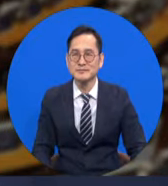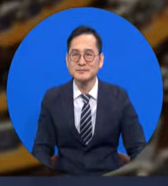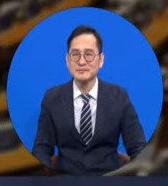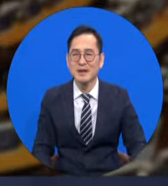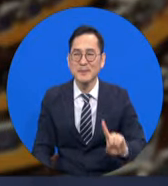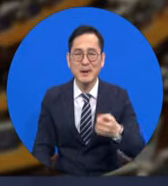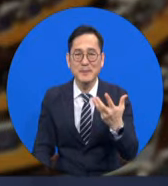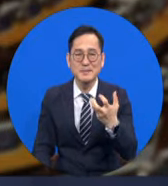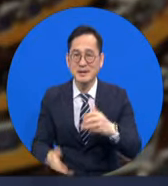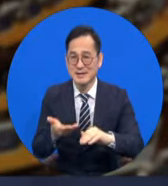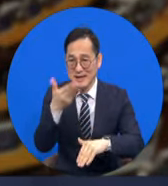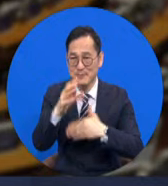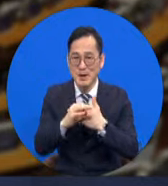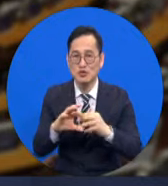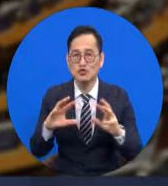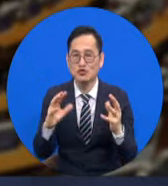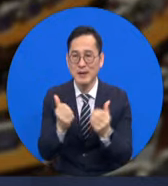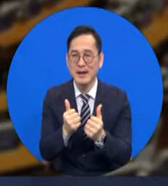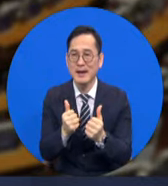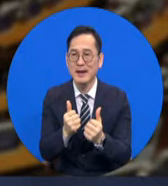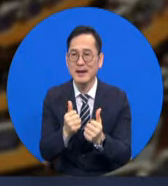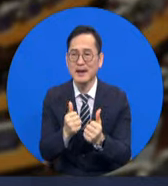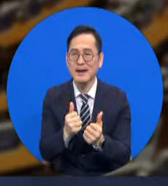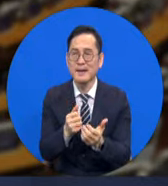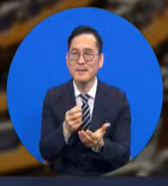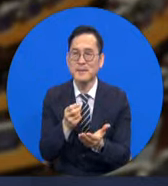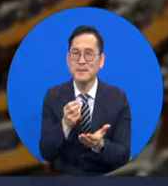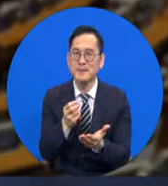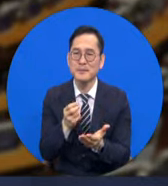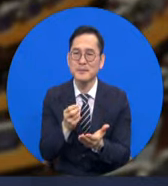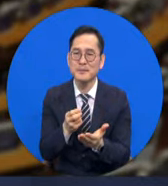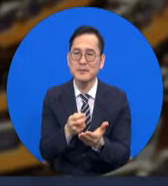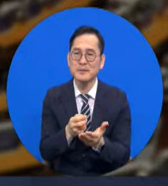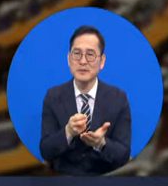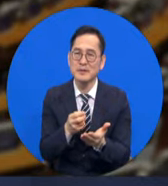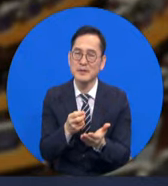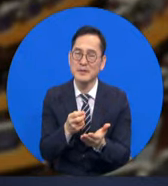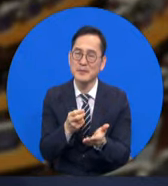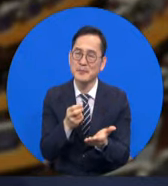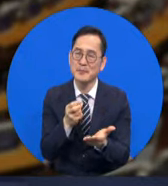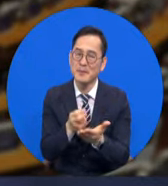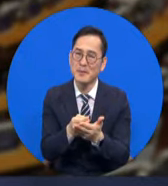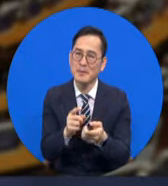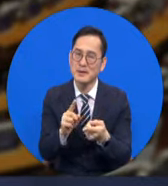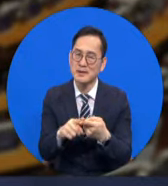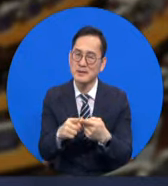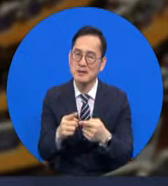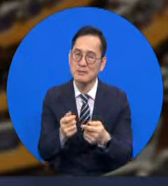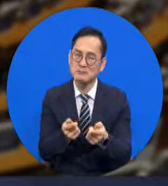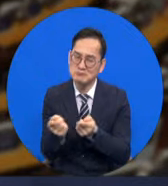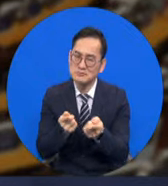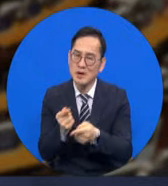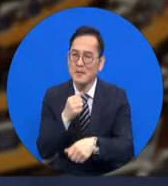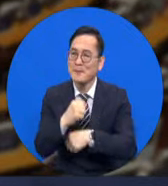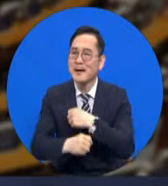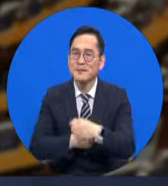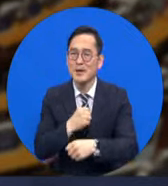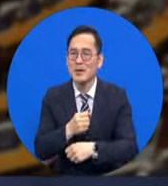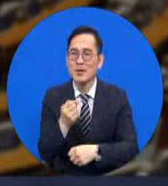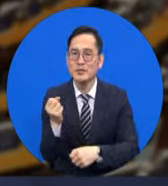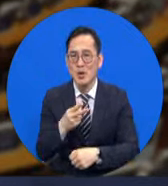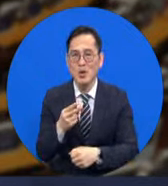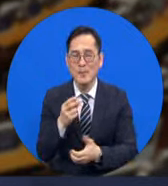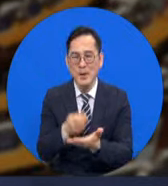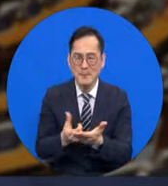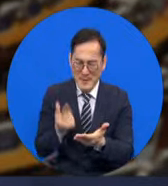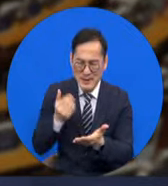선진화법을 무력화할 수 있고 패스트트랙을 단독으로 추진할 수 있고 필리버스터도 종료시킬 수 있습니다. 그러니까 민주주의를